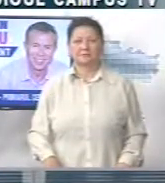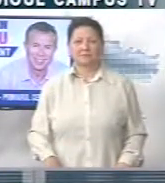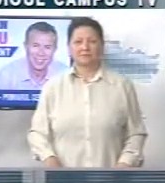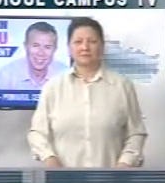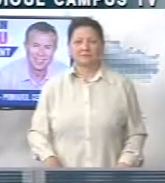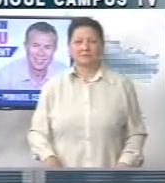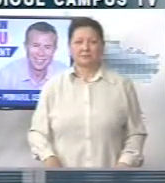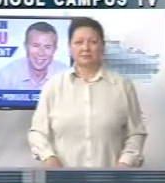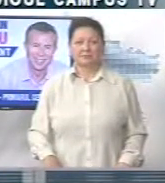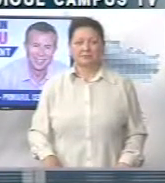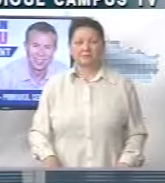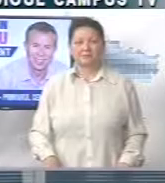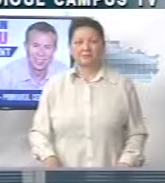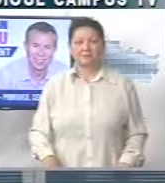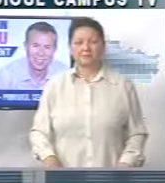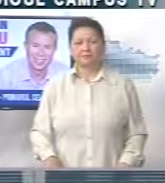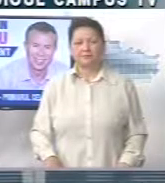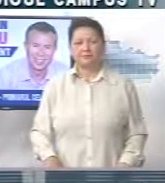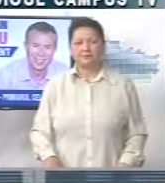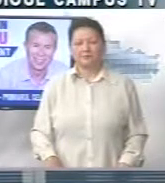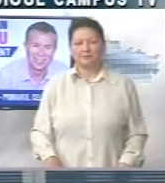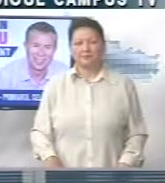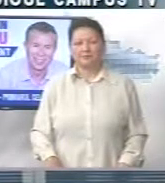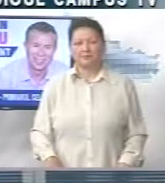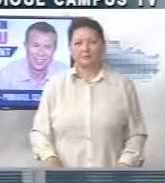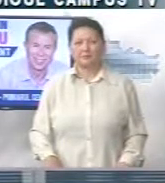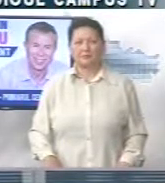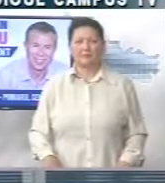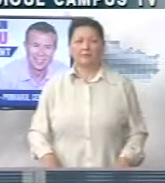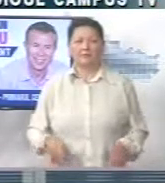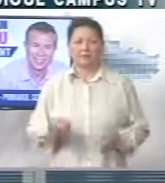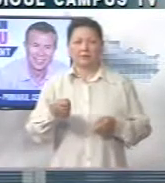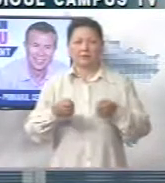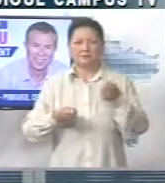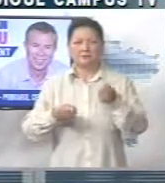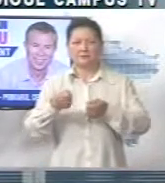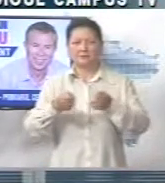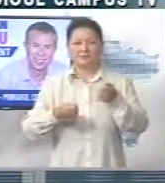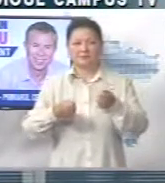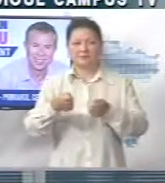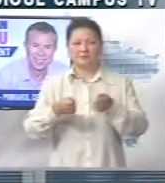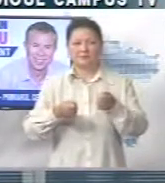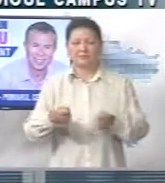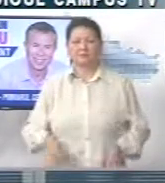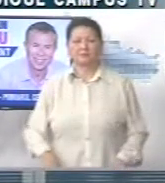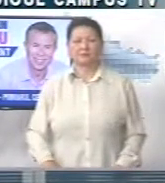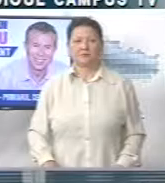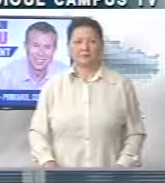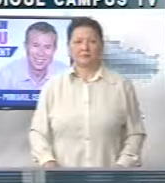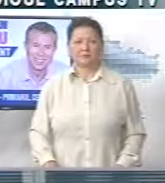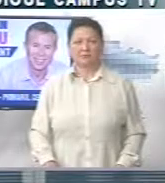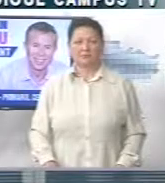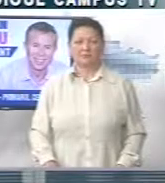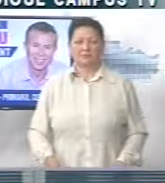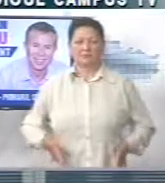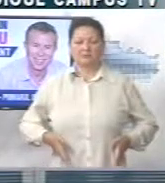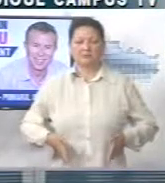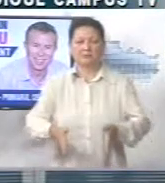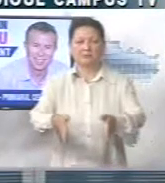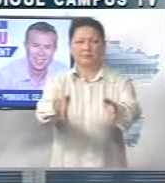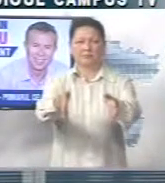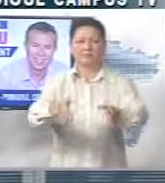clasamente. În primul rând, sistemul rutier, pentru că nu doar spui voi asfalta străzile și